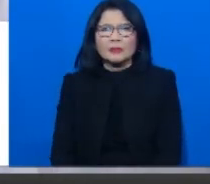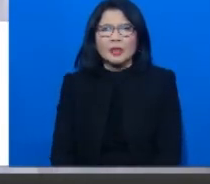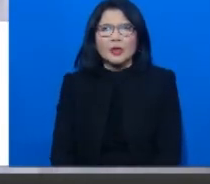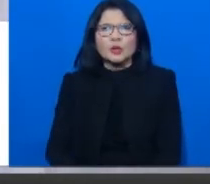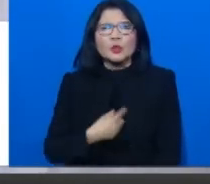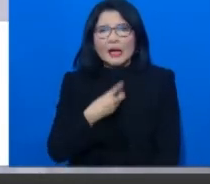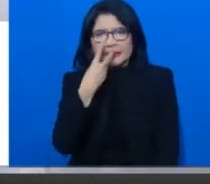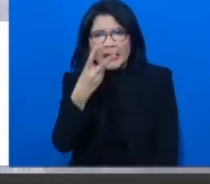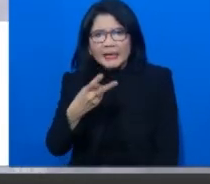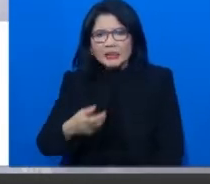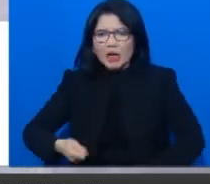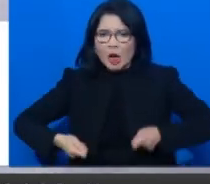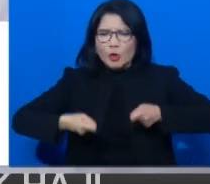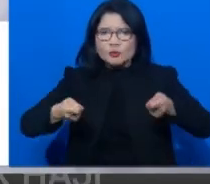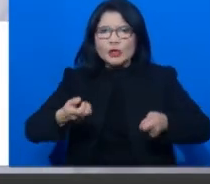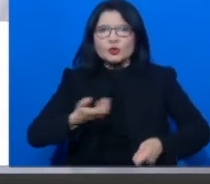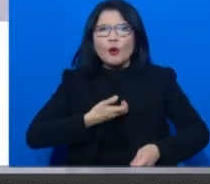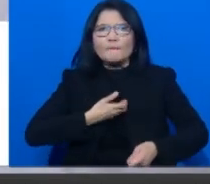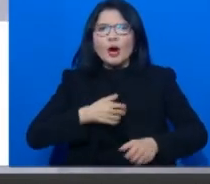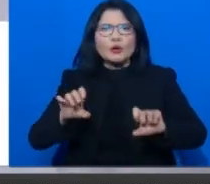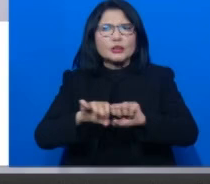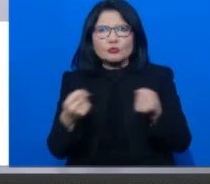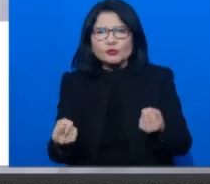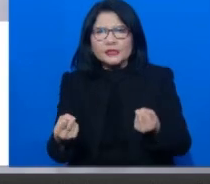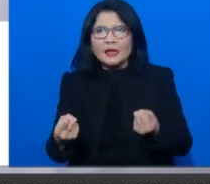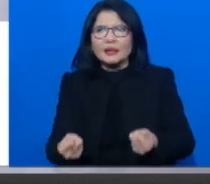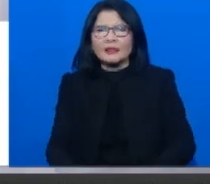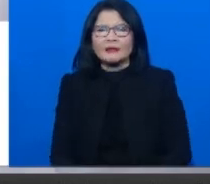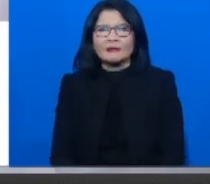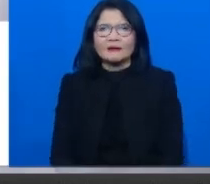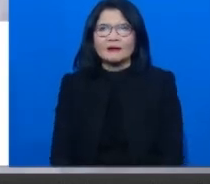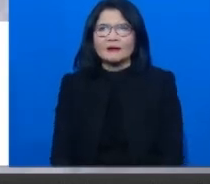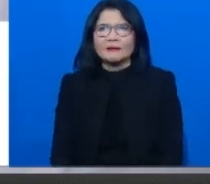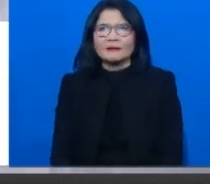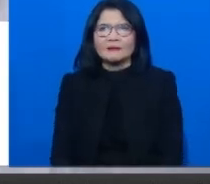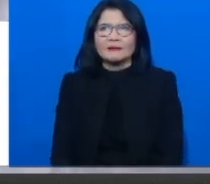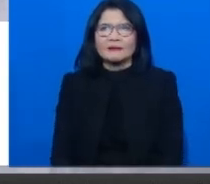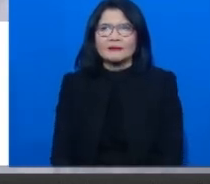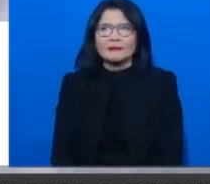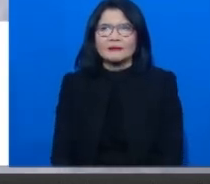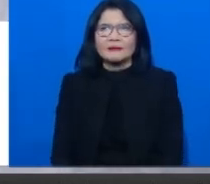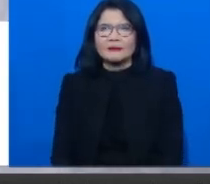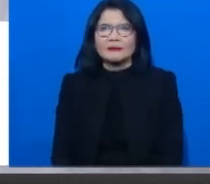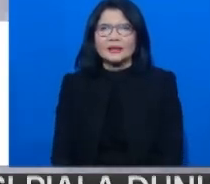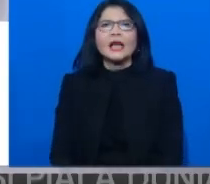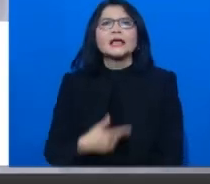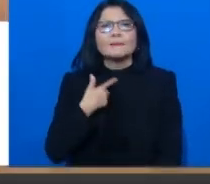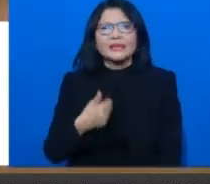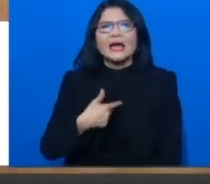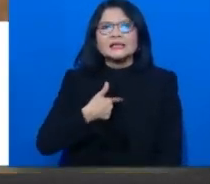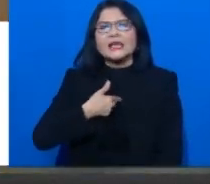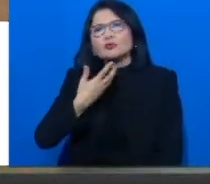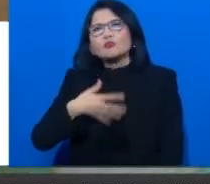ngerusak gerobak saya udah tinggal aja, saya nggak mikirin gerobak saya mau diapain, terserah saya nggak. Yang penting isinya jiwa saya selamat